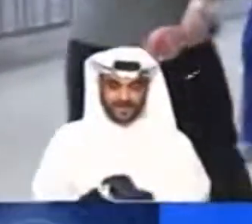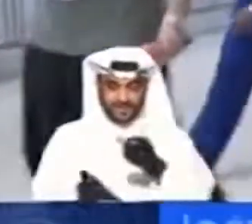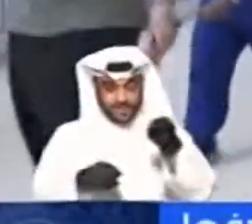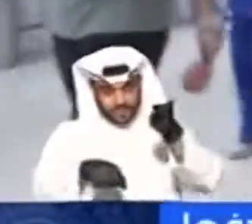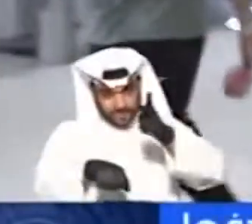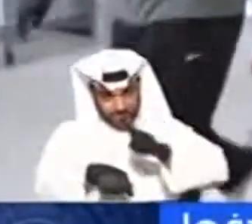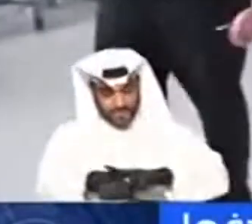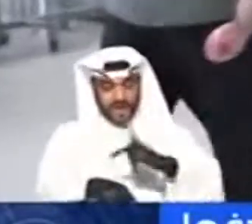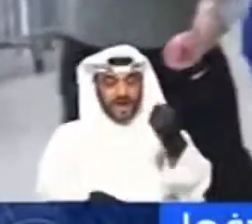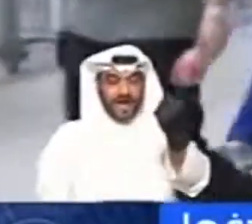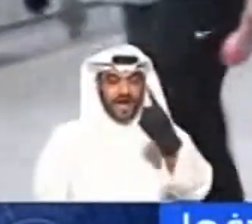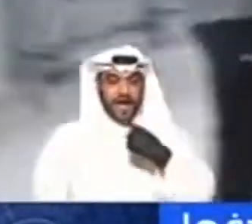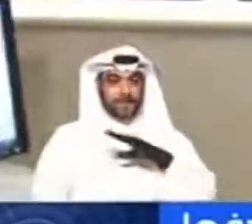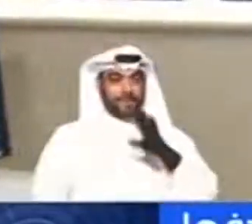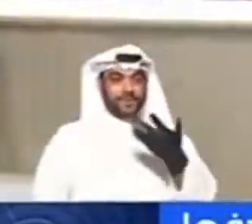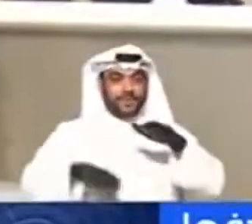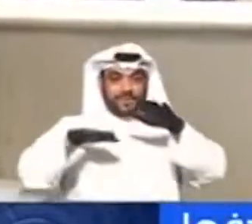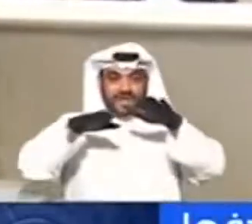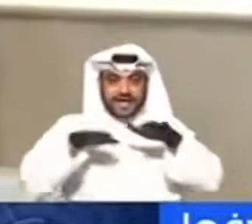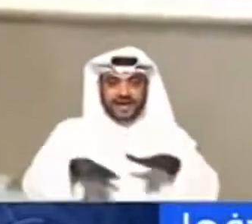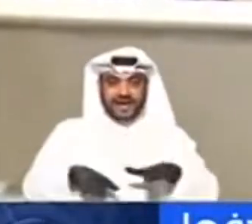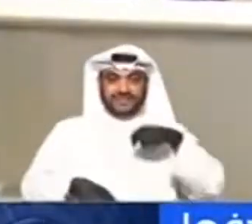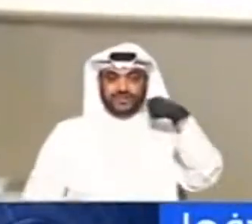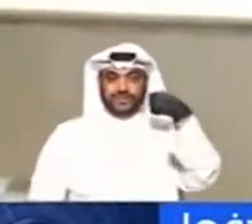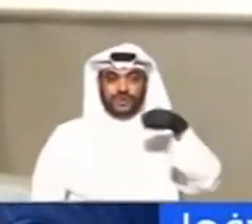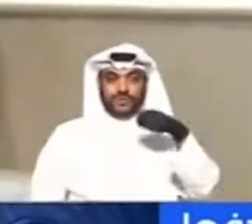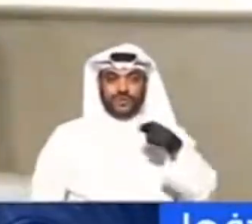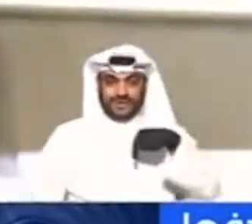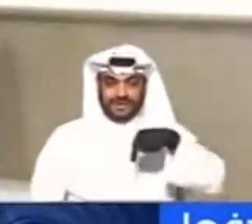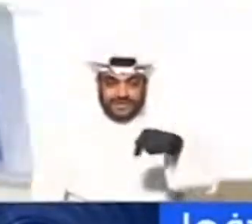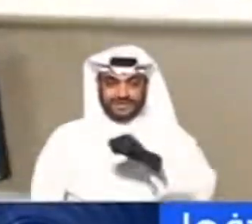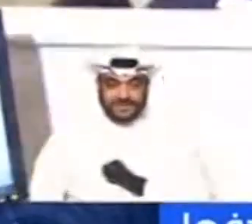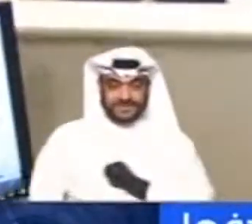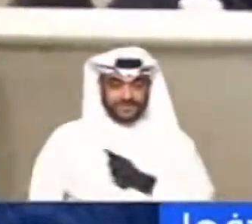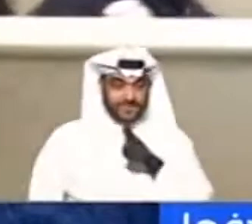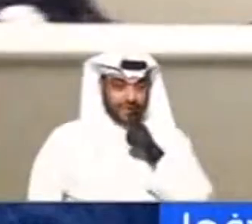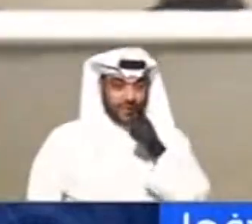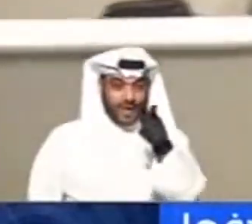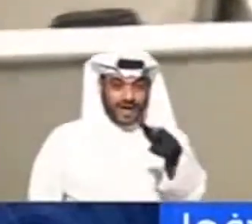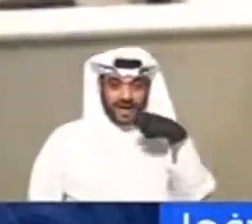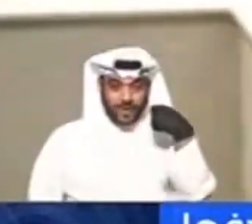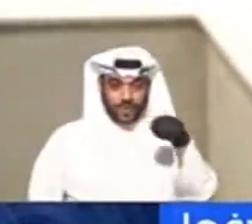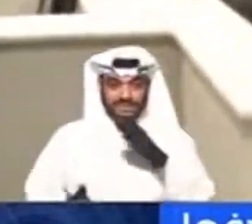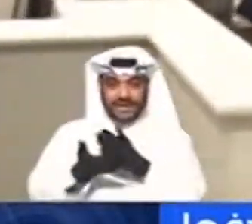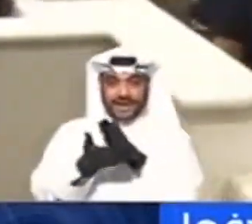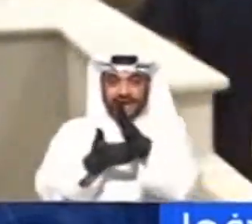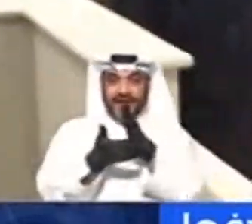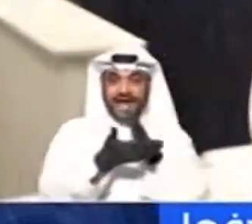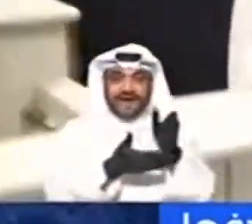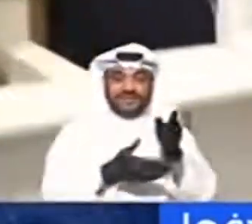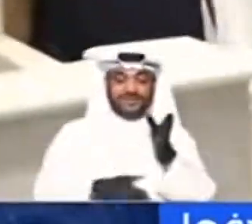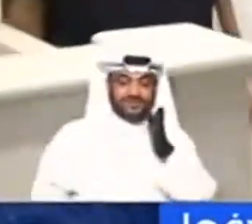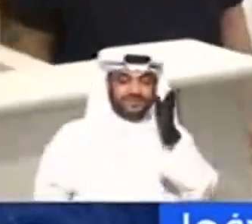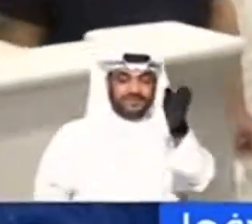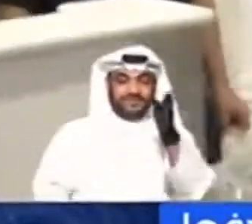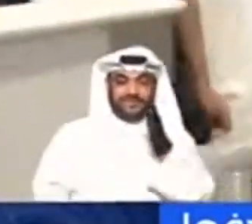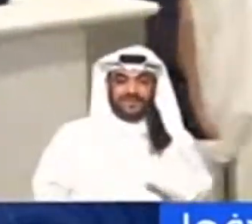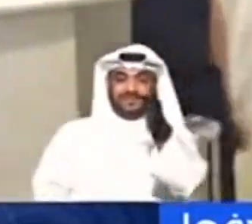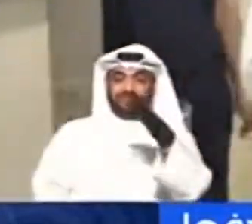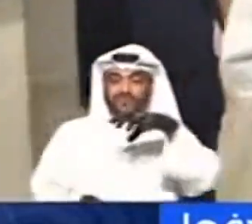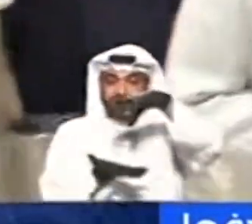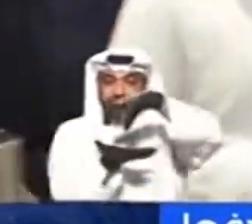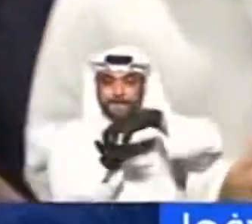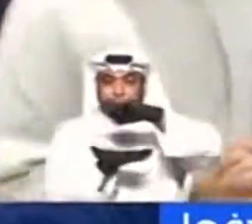وكذلك توجيهات سمو رئيس مجلس الوزراء بهذا الصدد. وأشار وزير الخارجية خلال جولته في مطار الكويت الدولي